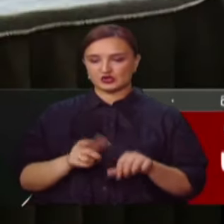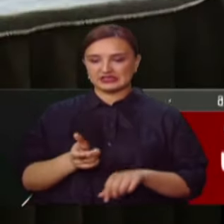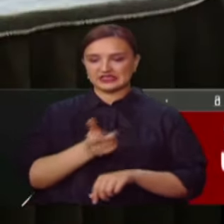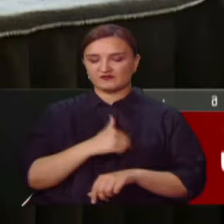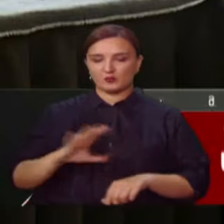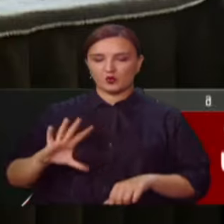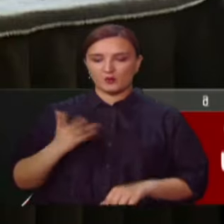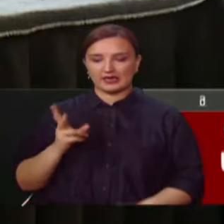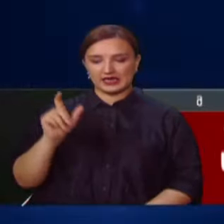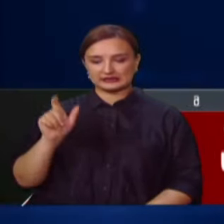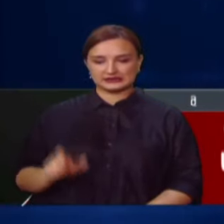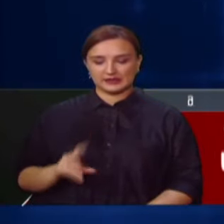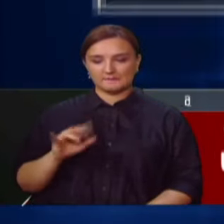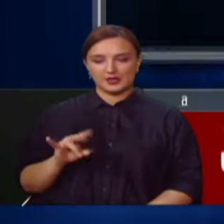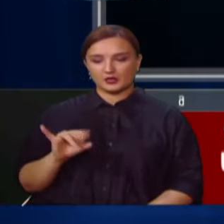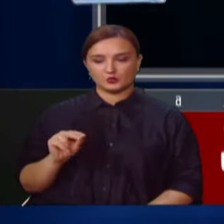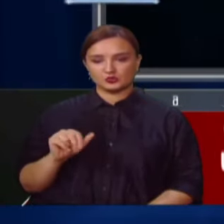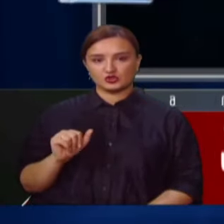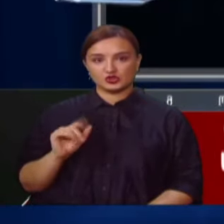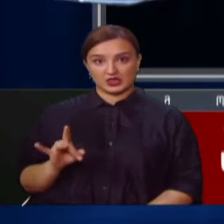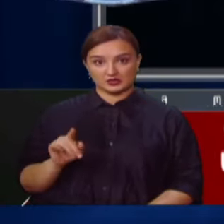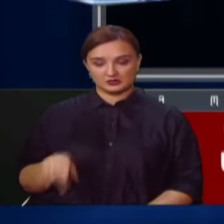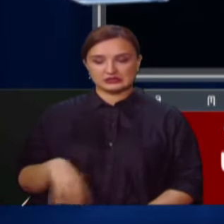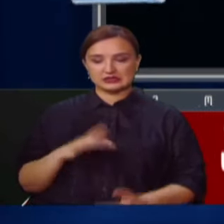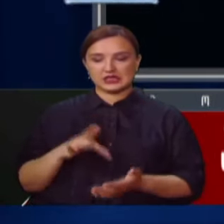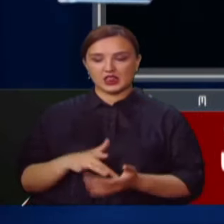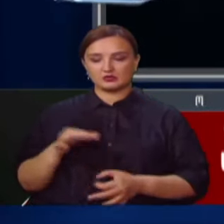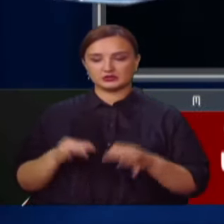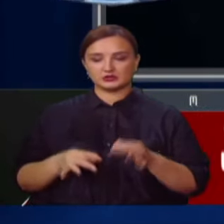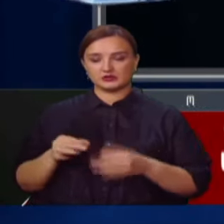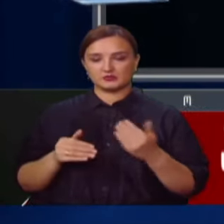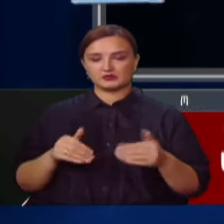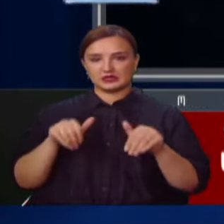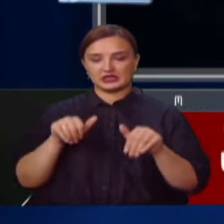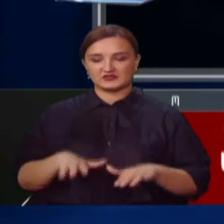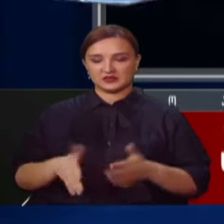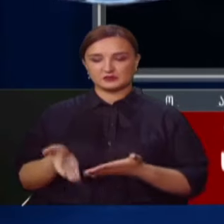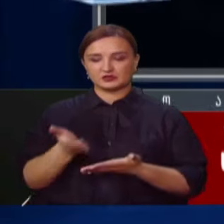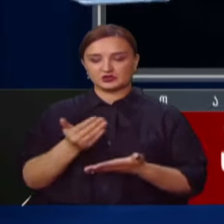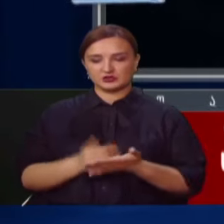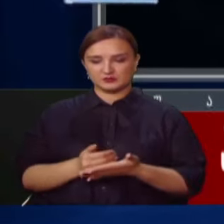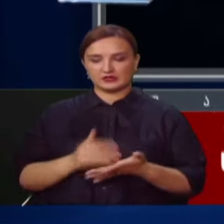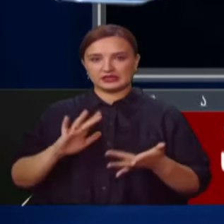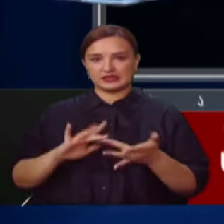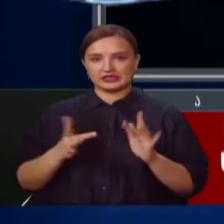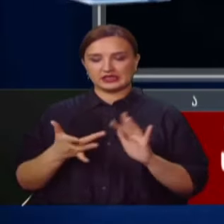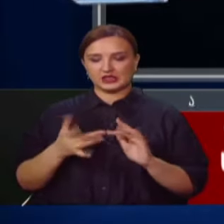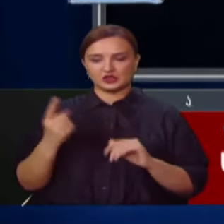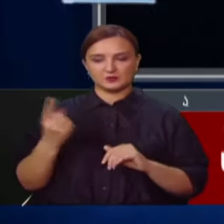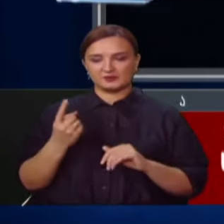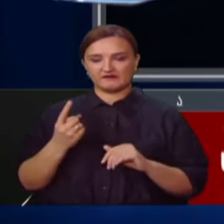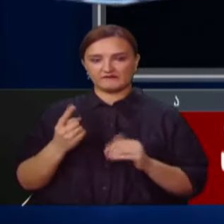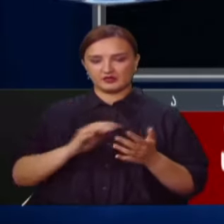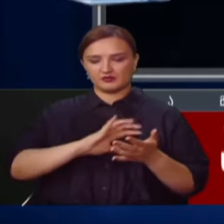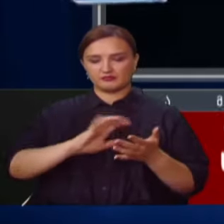წევრობის ყოფილი კანდიდატი მანუჩარ კაკოჩაშვილი საქალაქო სასამართლოს გადაწყვეტილების შემდეგ სოციალურ ქსელში პირველ